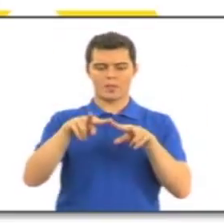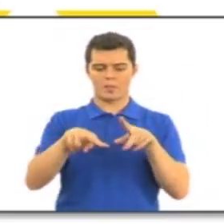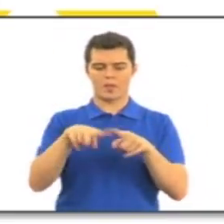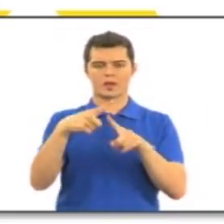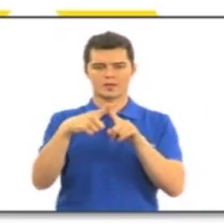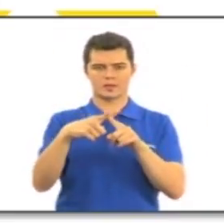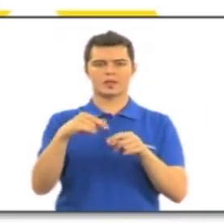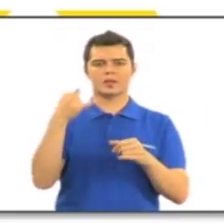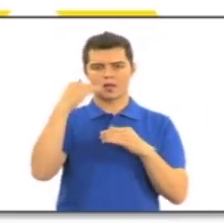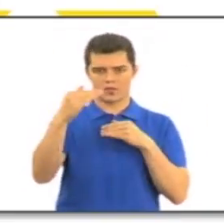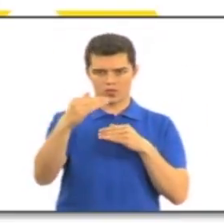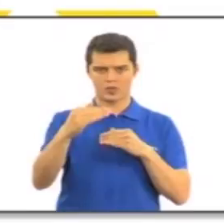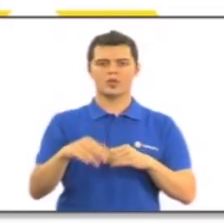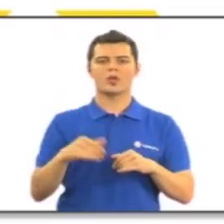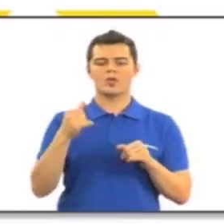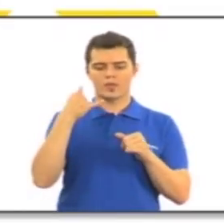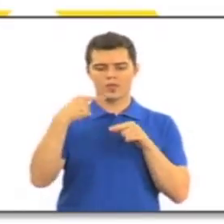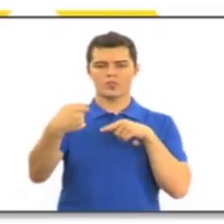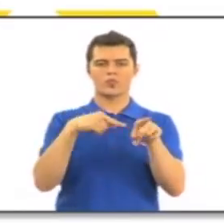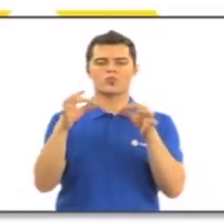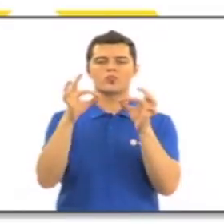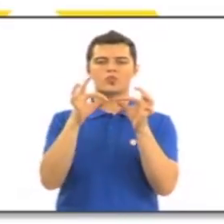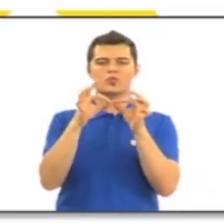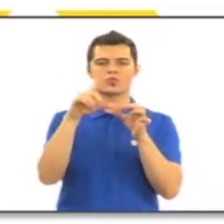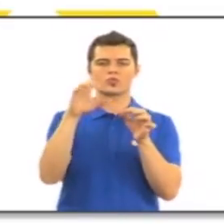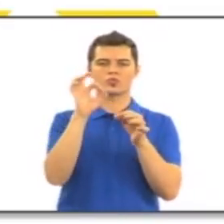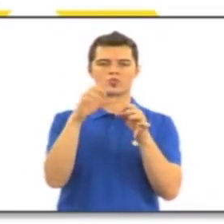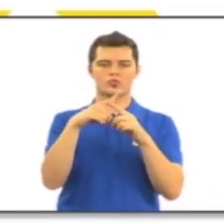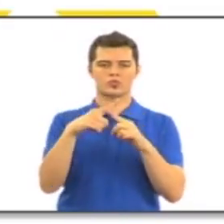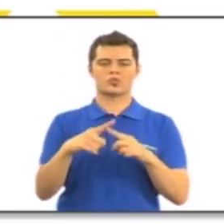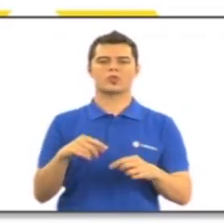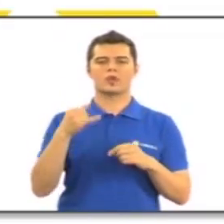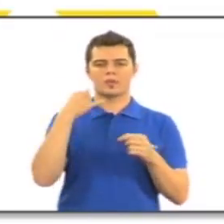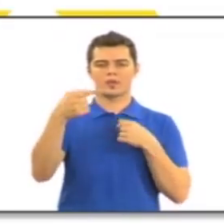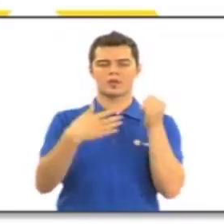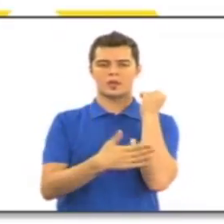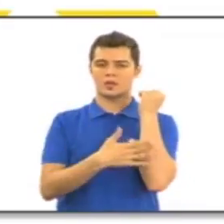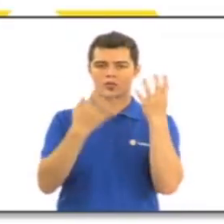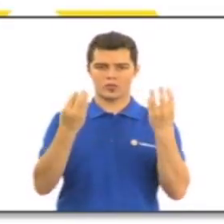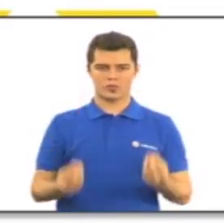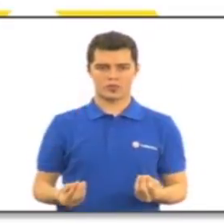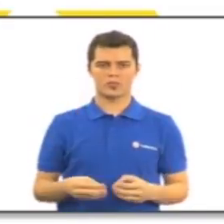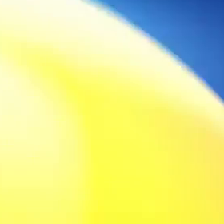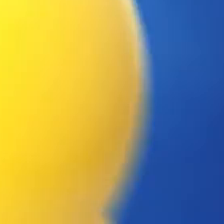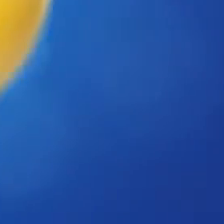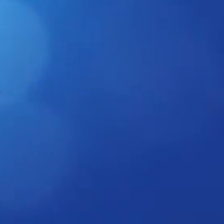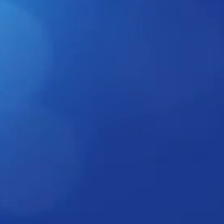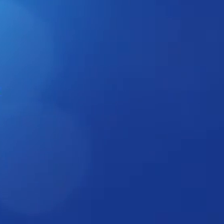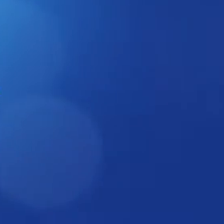Maxi serisi cihazlarda, yani Maxi Plus 5 ve Maxi Pro 5'te Bluetooth eşleştirilmesinin nasıl yapılacağını